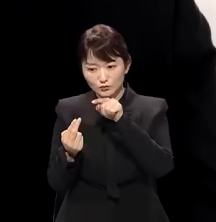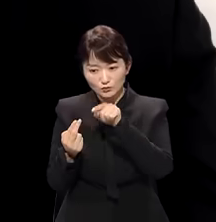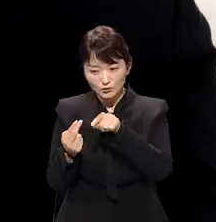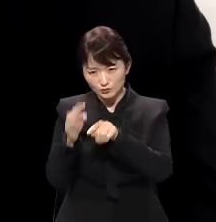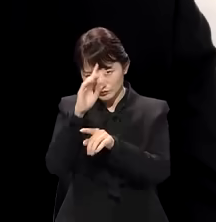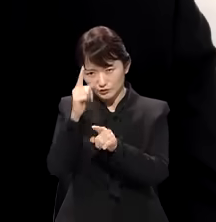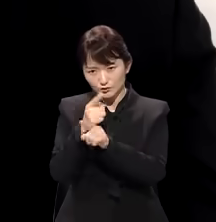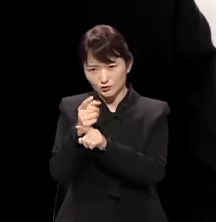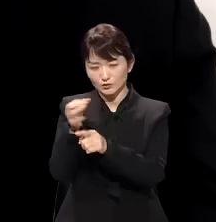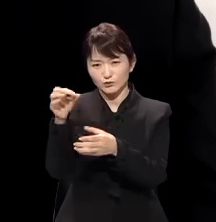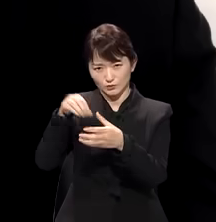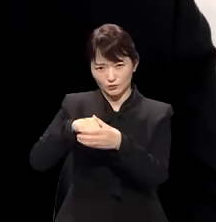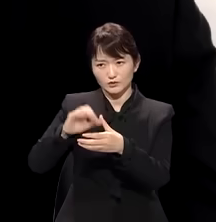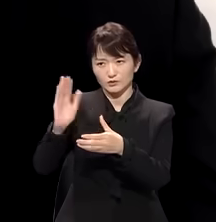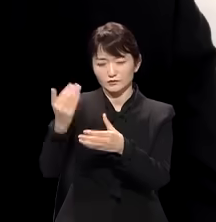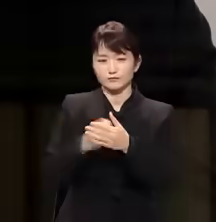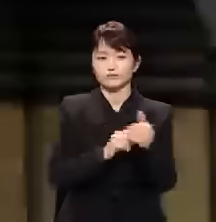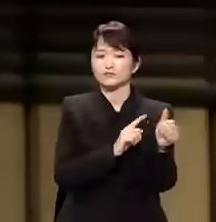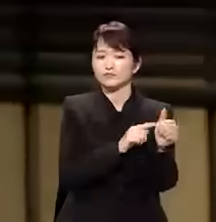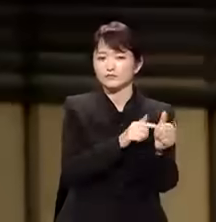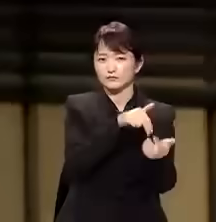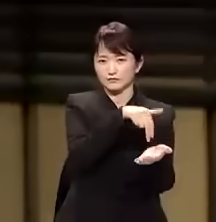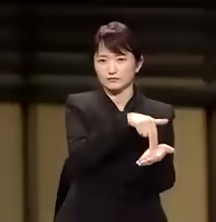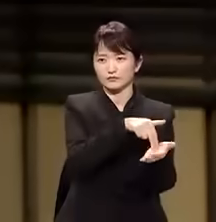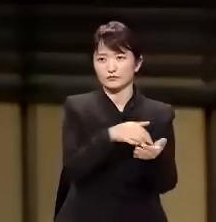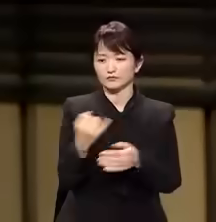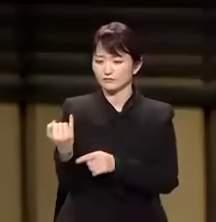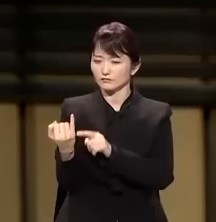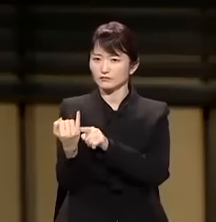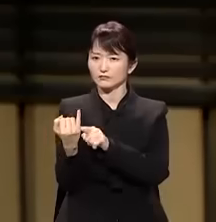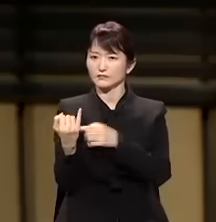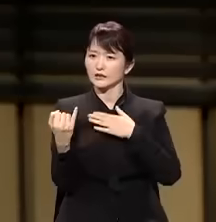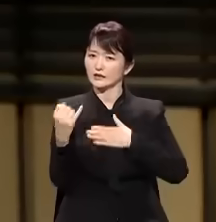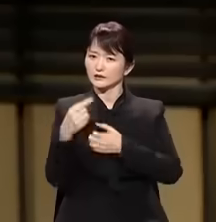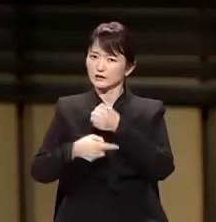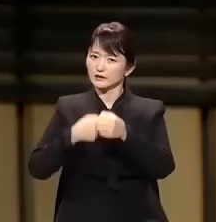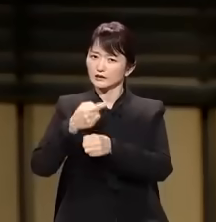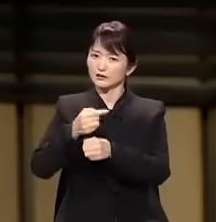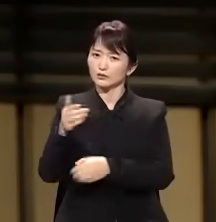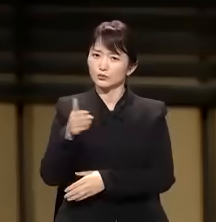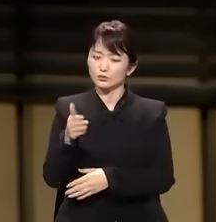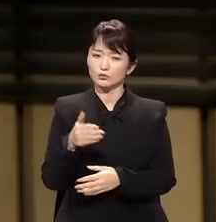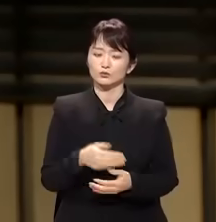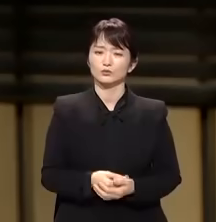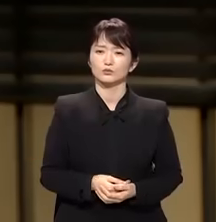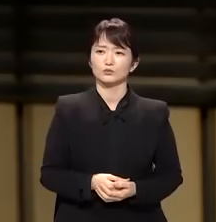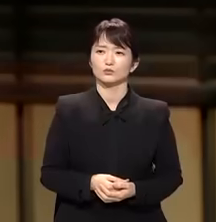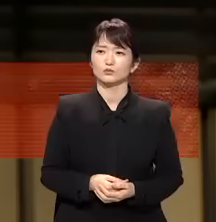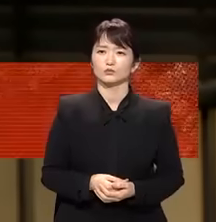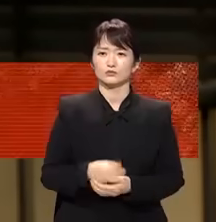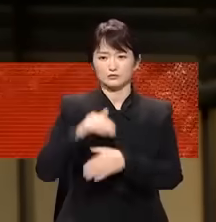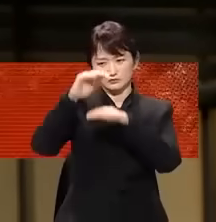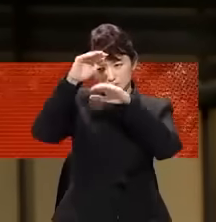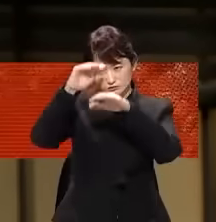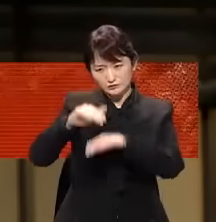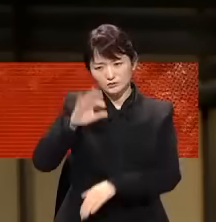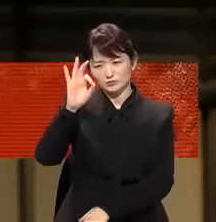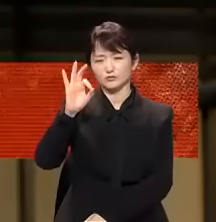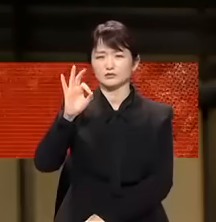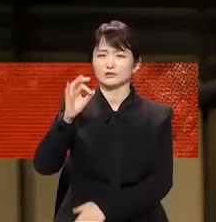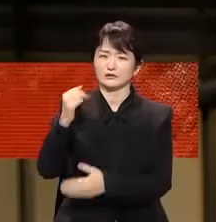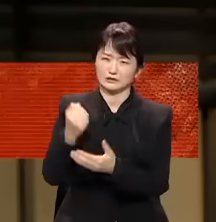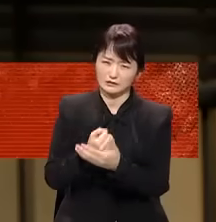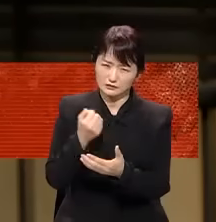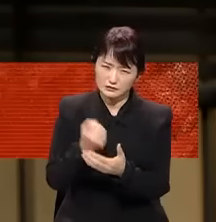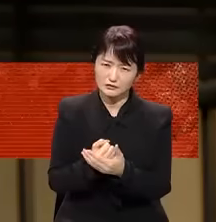이상한데 어쨌건이 피해 남성 입장에서는 여성을 안지 한 1년 정도밖에 되지 않았지만 타이 굉장히 안타깝다고 생각했던 거 같아요